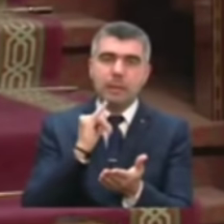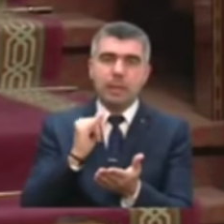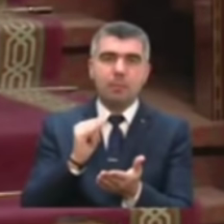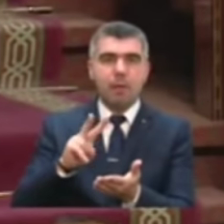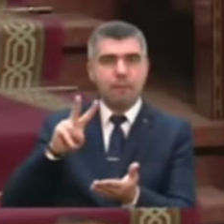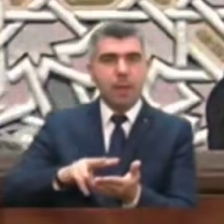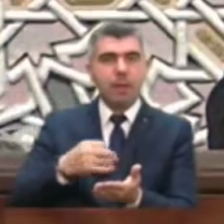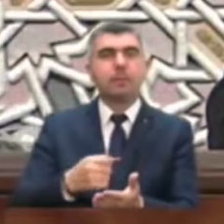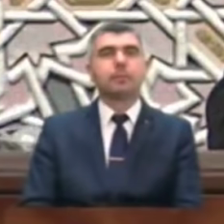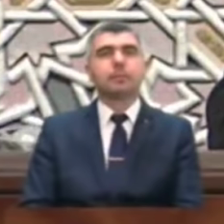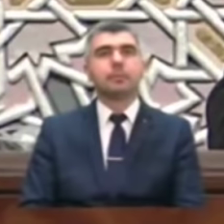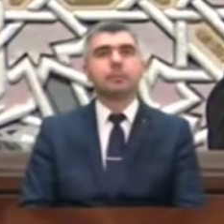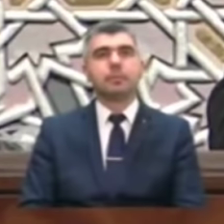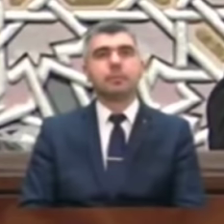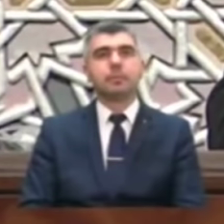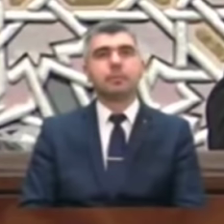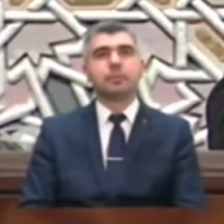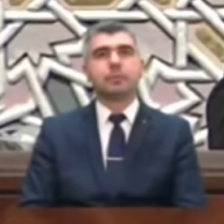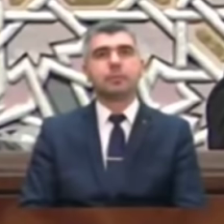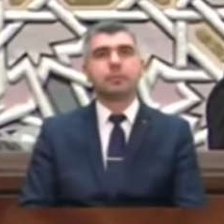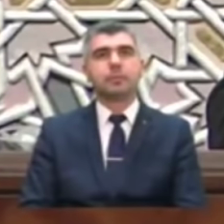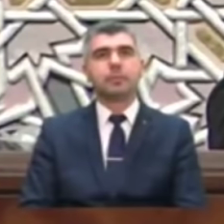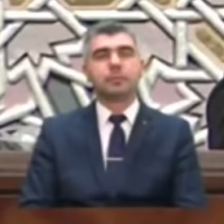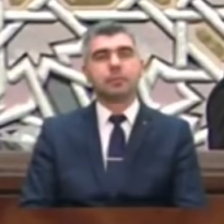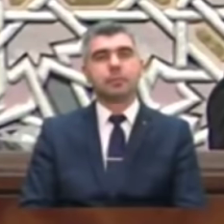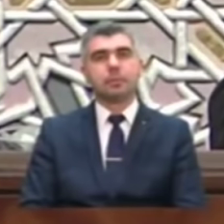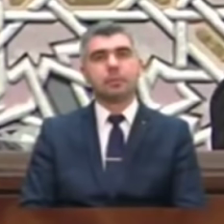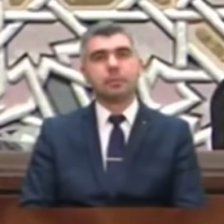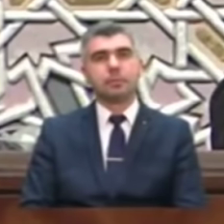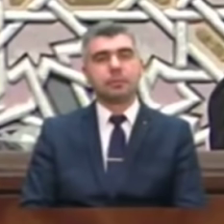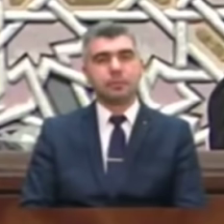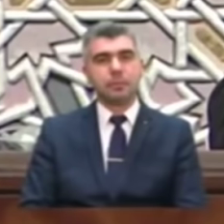شكرا سيد رئيس. تفضلوا سيد رئيس.